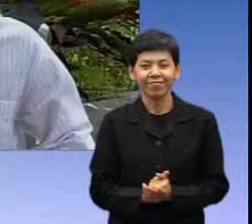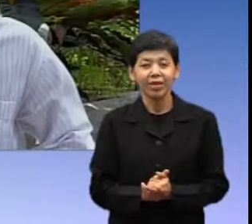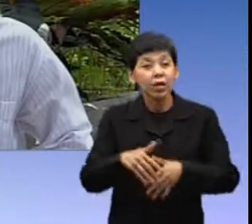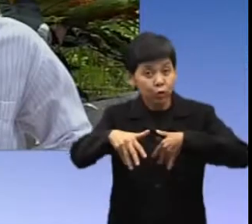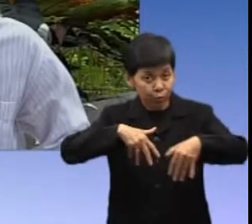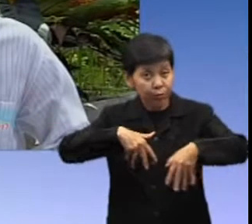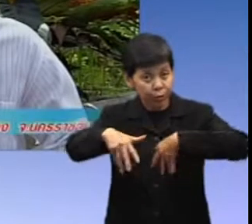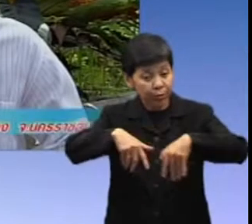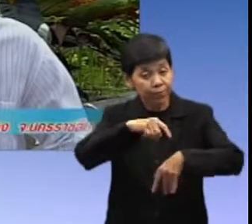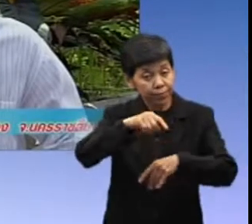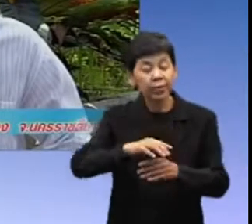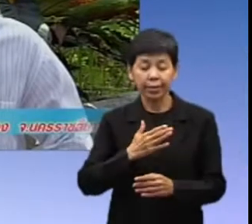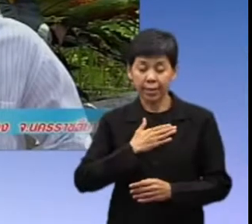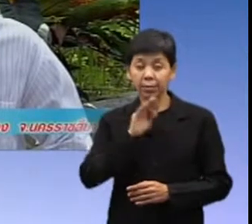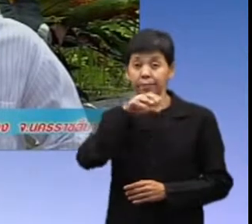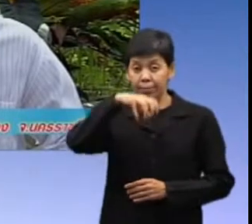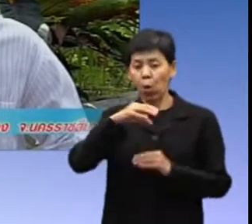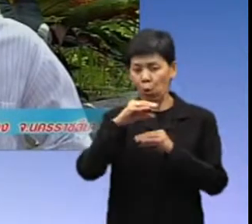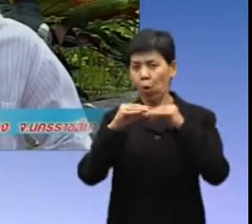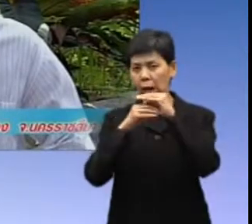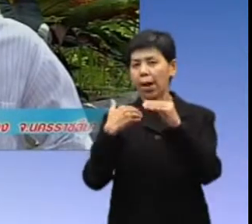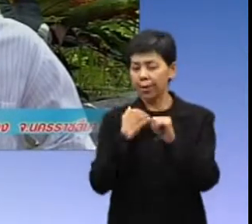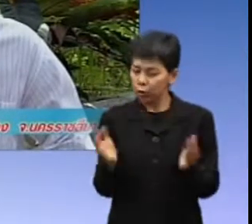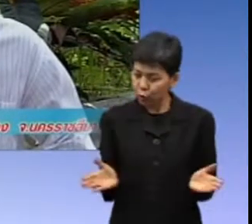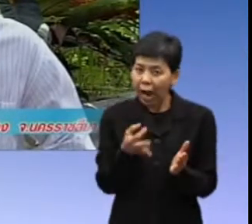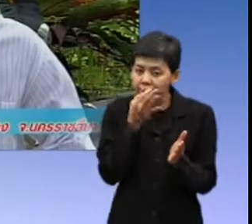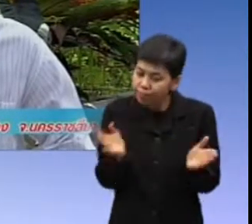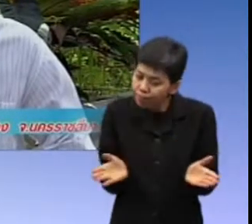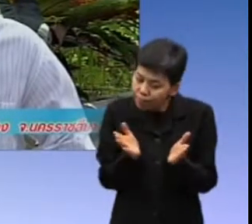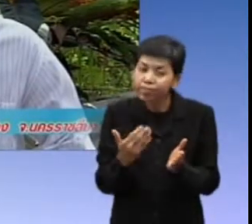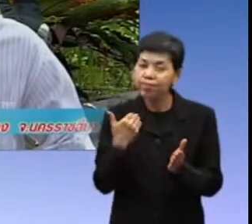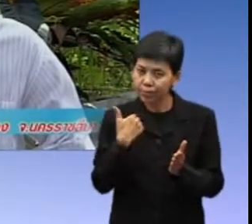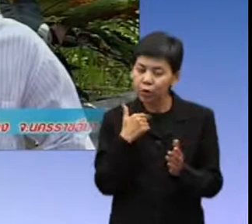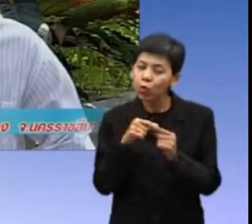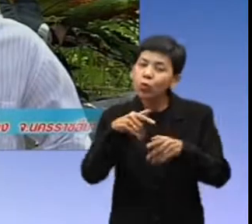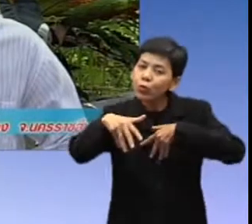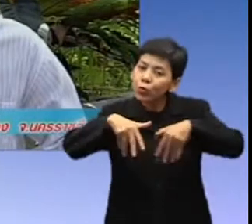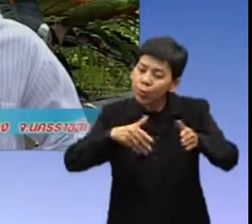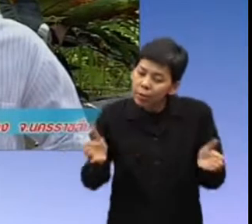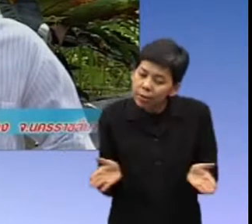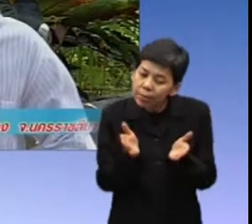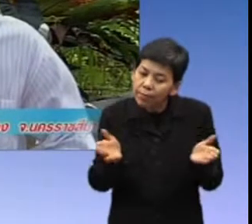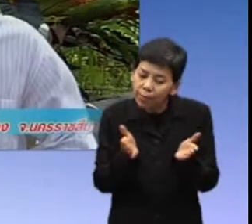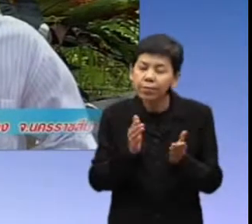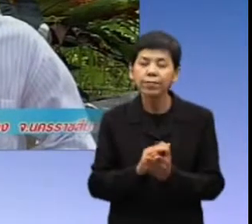ในส่วนของชุมชนนั้นเทศบาลมีโครงการส่งเสริมอาชีพของชุมชนอยู่